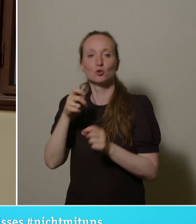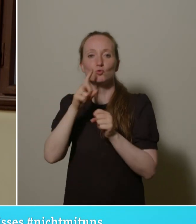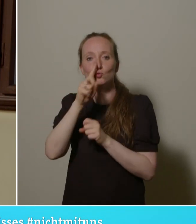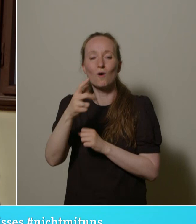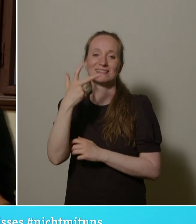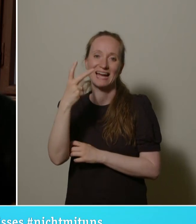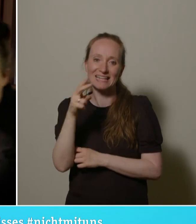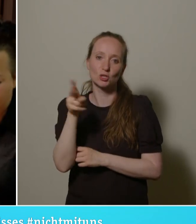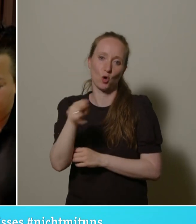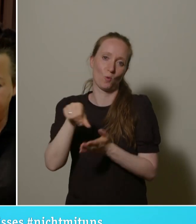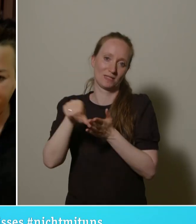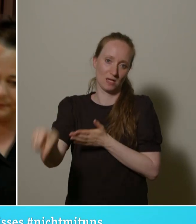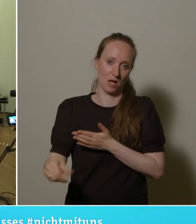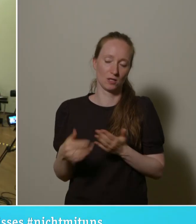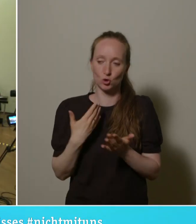können. Dankeschön.